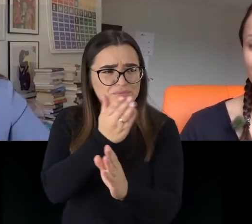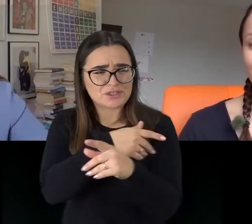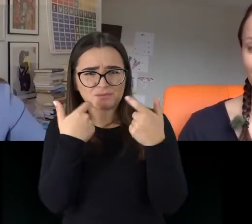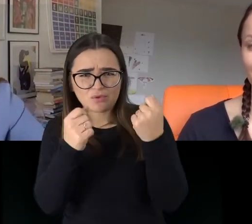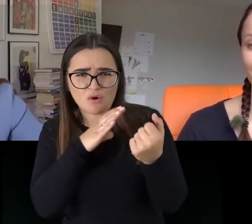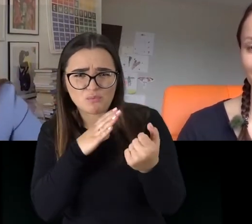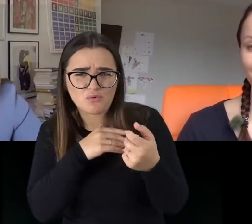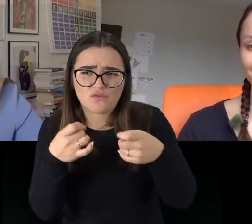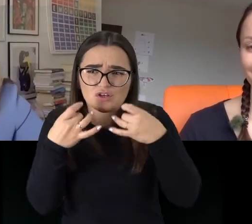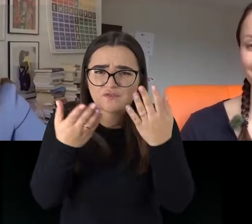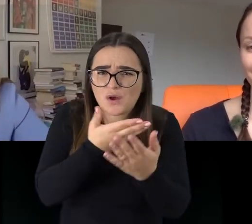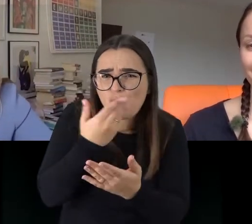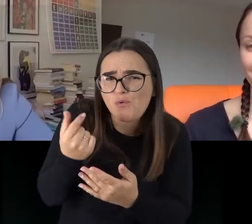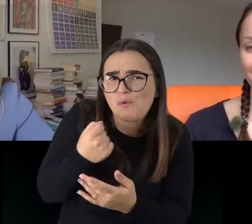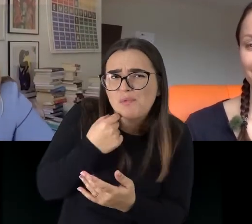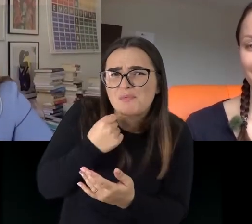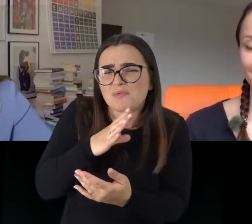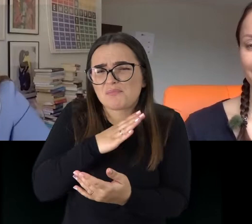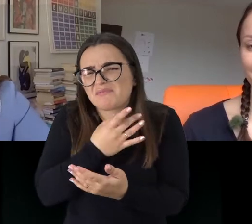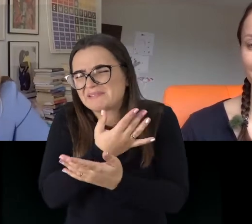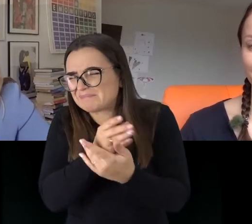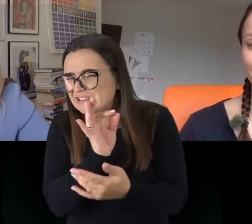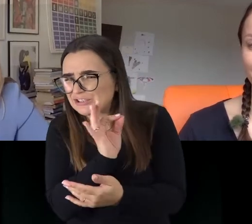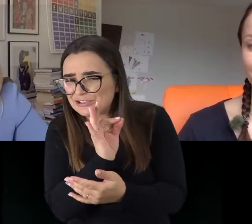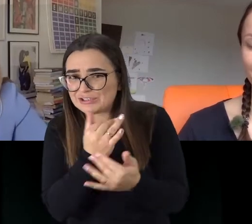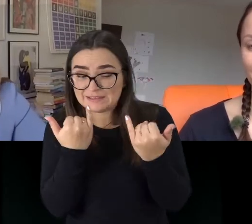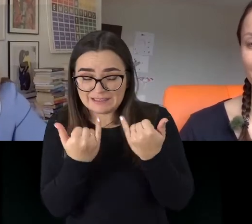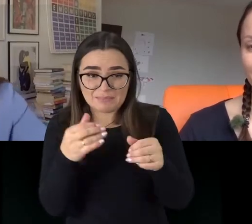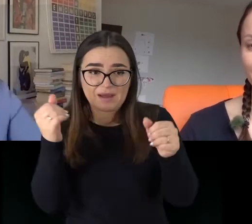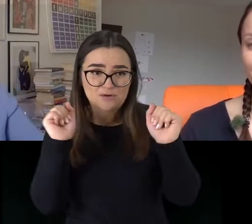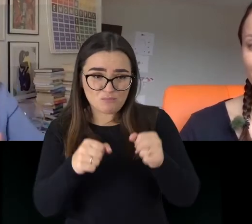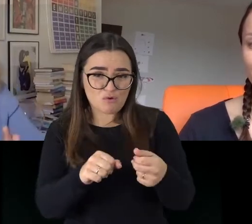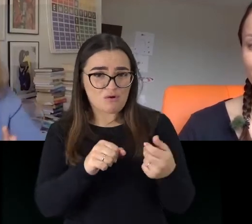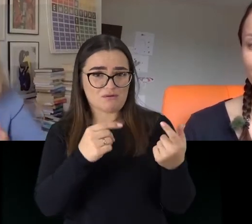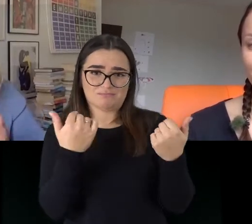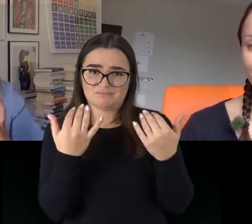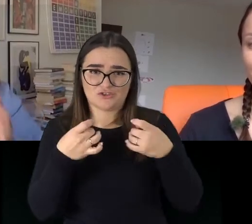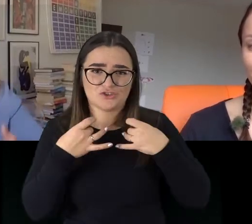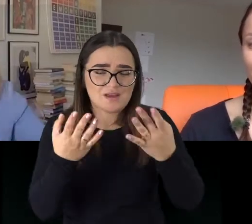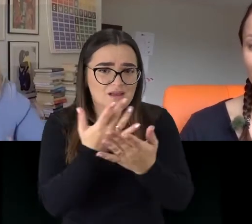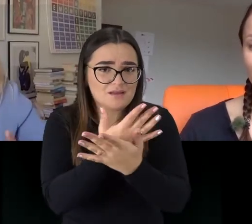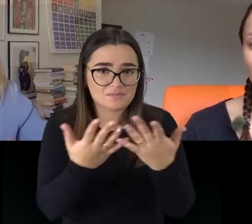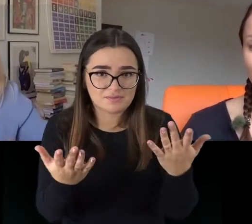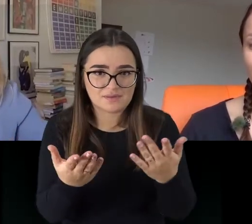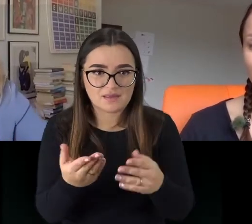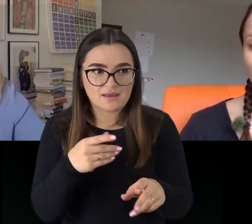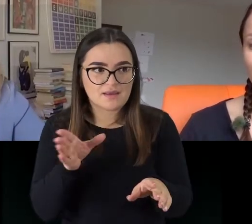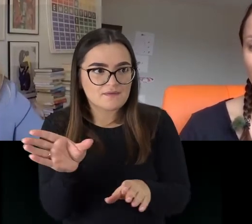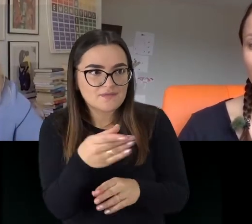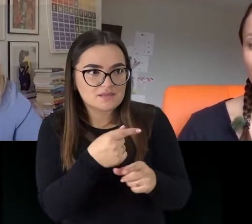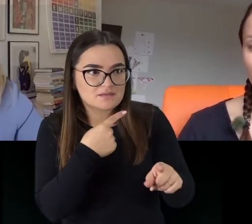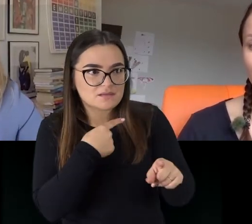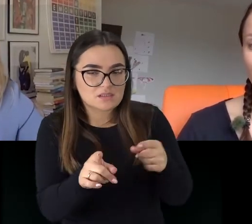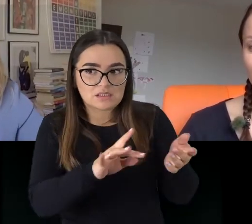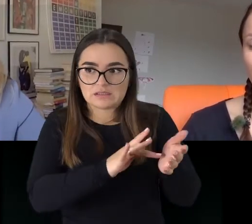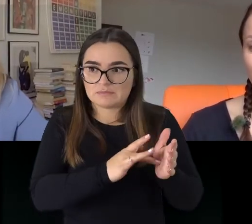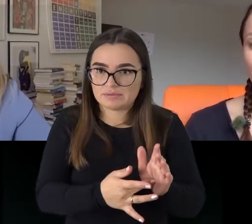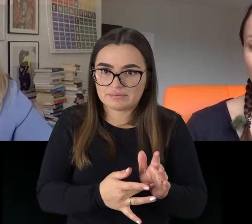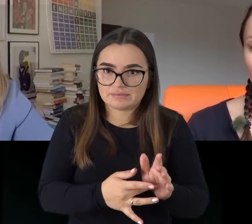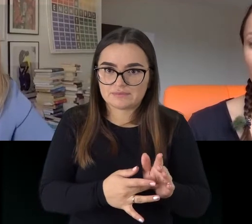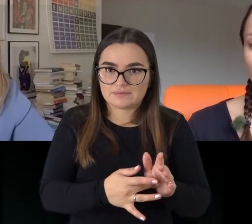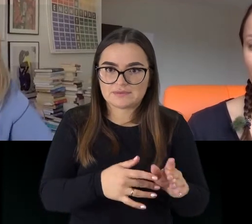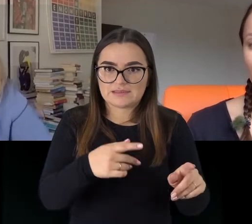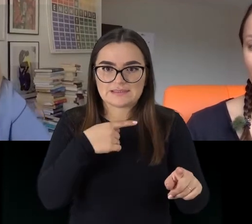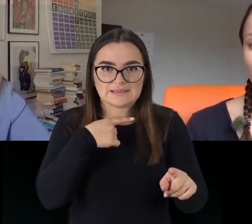gimtadienio, ten truputį pagėrėm, nu nieko tokio. Tai dabar už tai ten kažką. Ir, kad, ir visi vėl turi staigiai mobilizuotis ir reaguoti. Ir